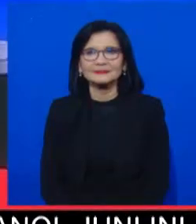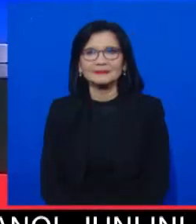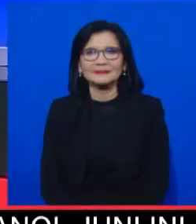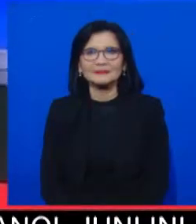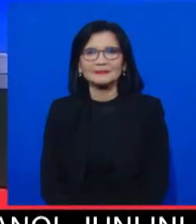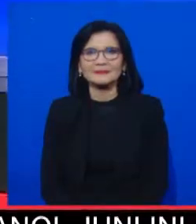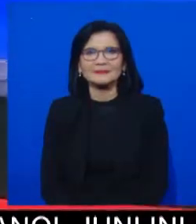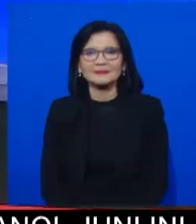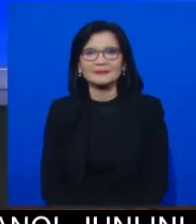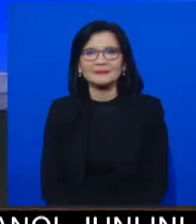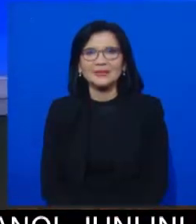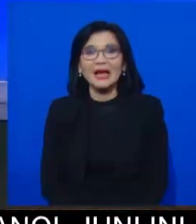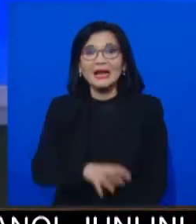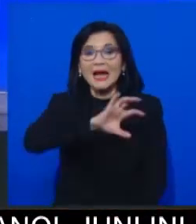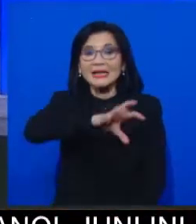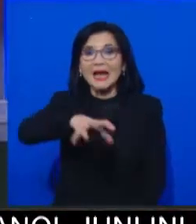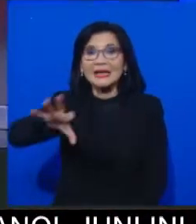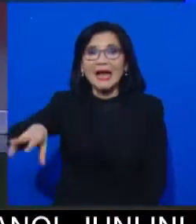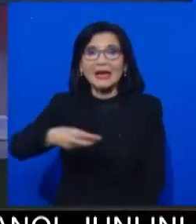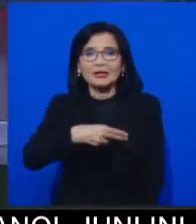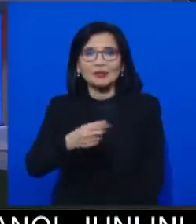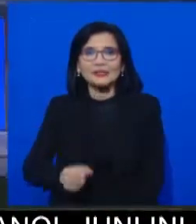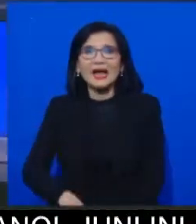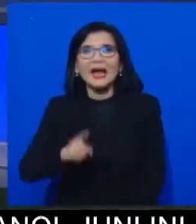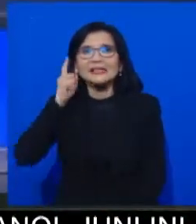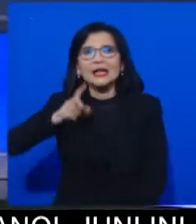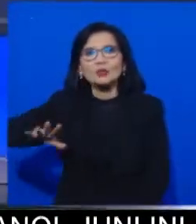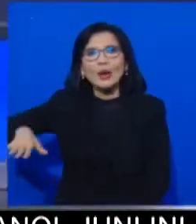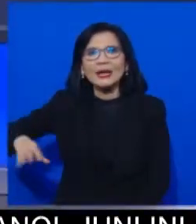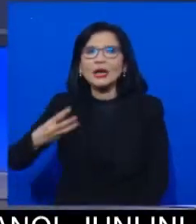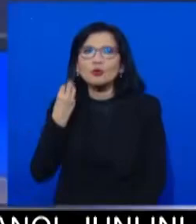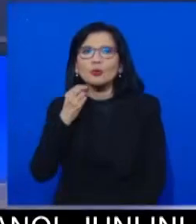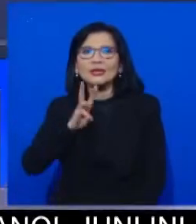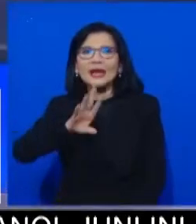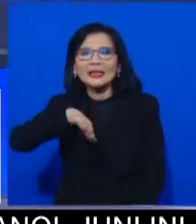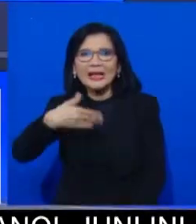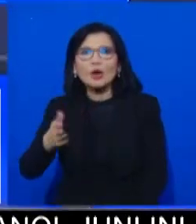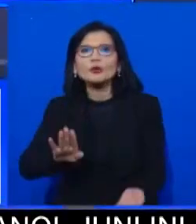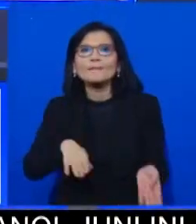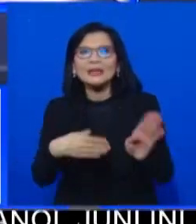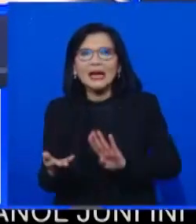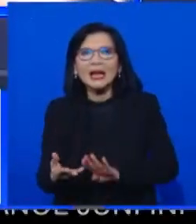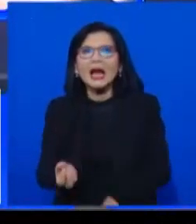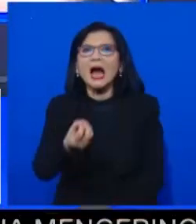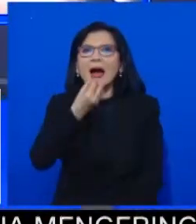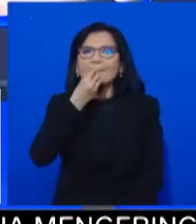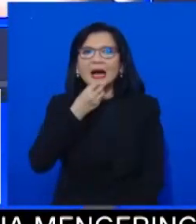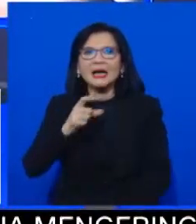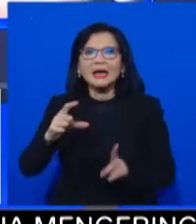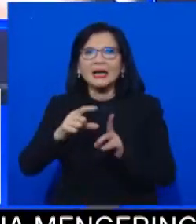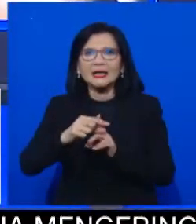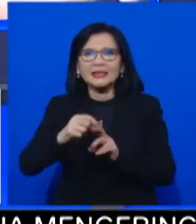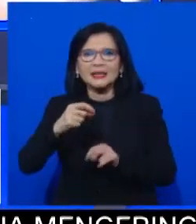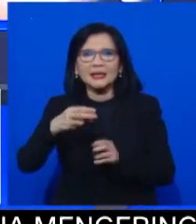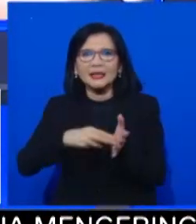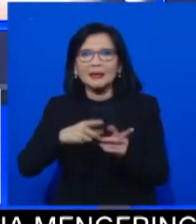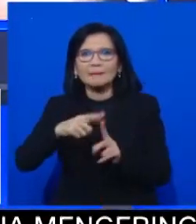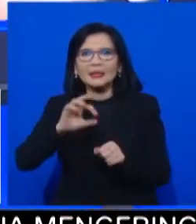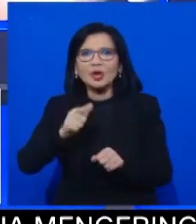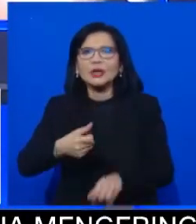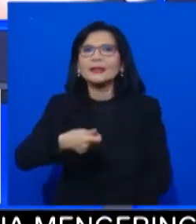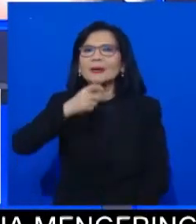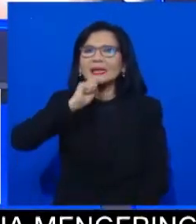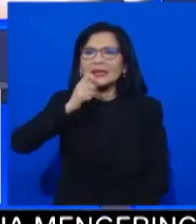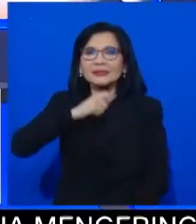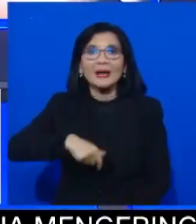Selanjutnya kita ke informasi dari sejumlah daerah di tanah air. Seorang balita berusia 3 tahun tewas setelah memakan pentol dan minum es krim. Saat